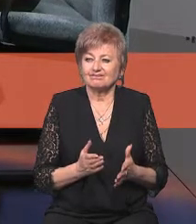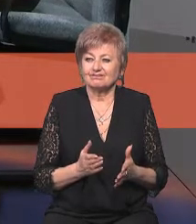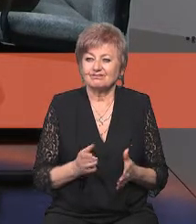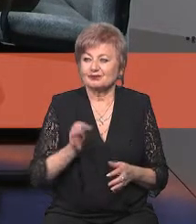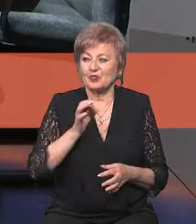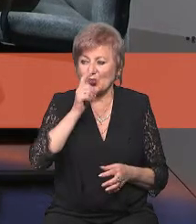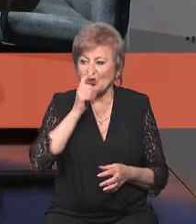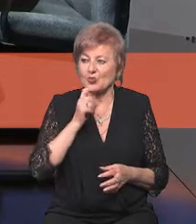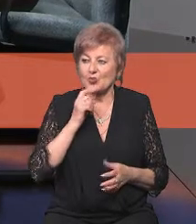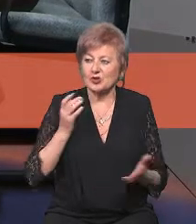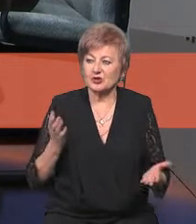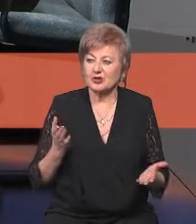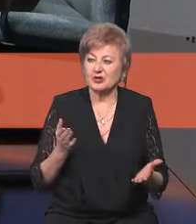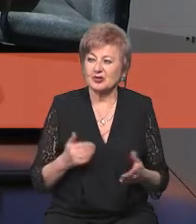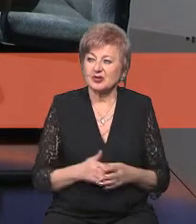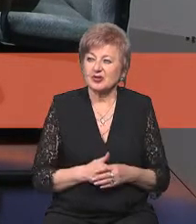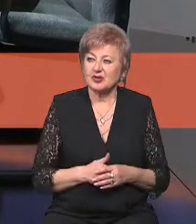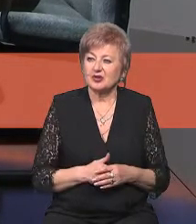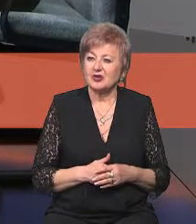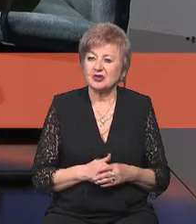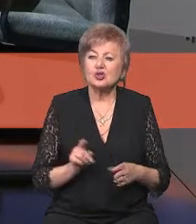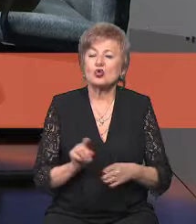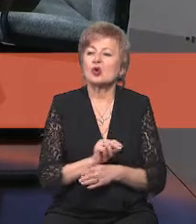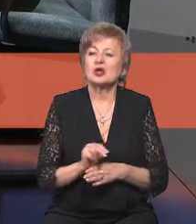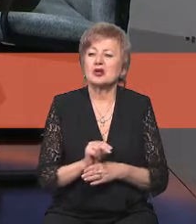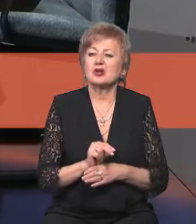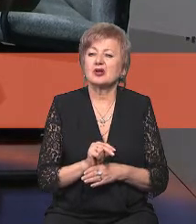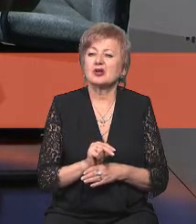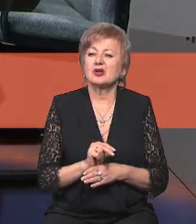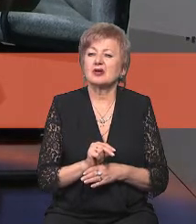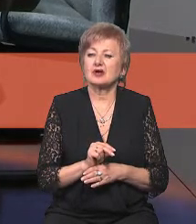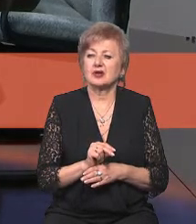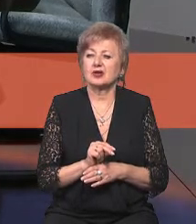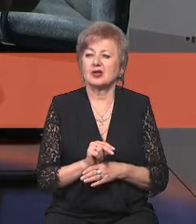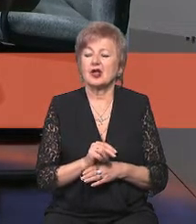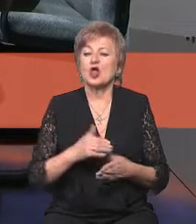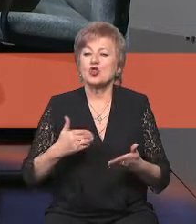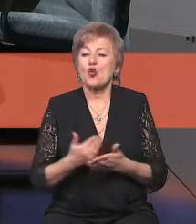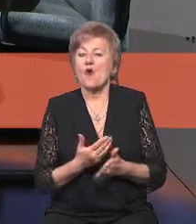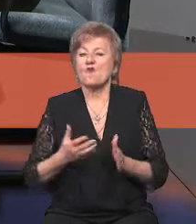Я не готова, я не дочула, я вбачаюсь. Лікування почало суглобів. Чи є якісь нововведення